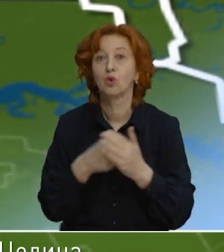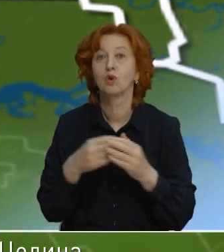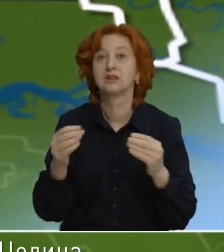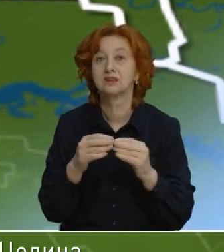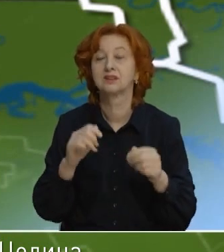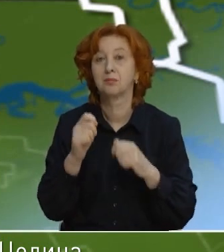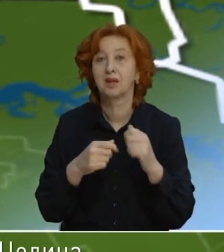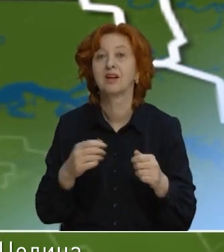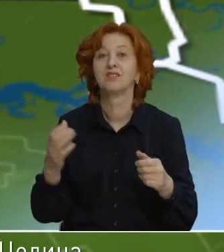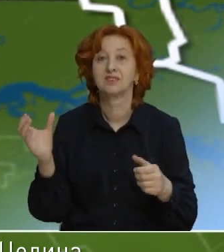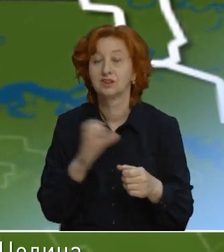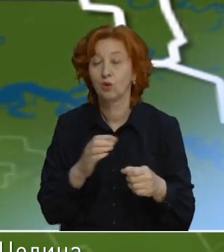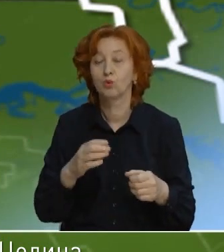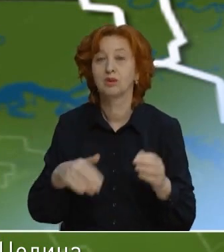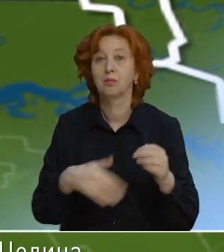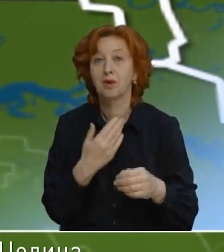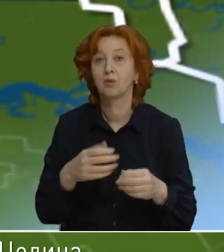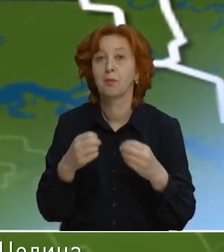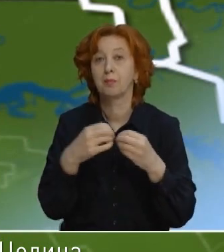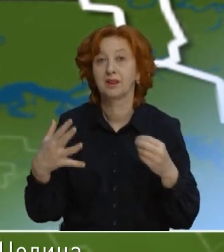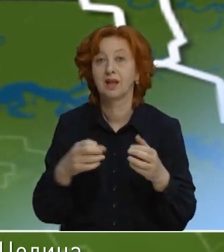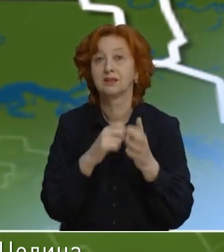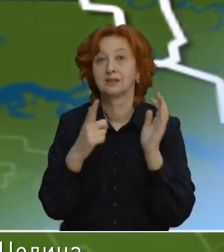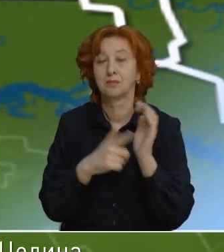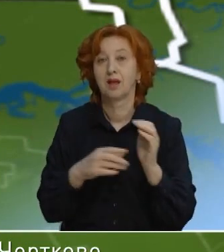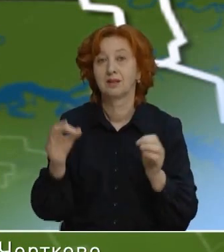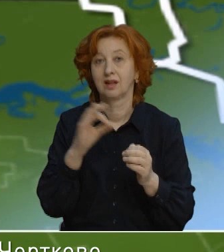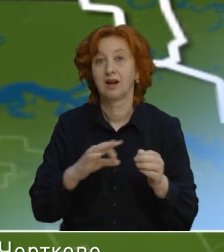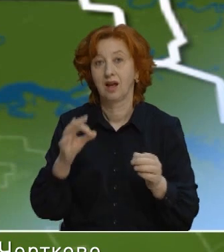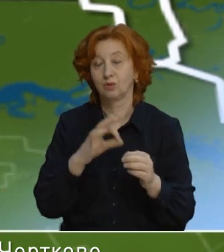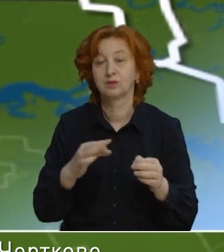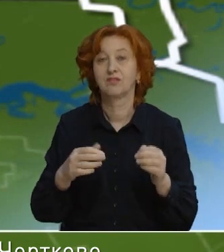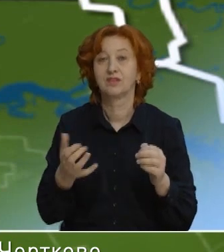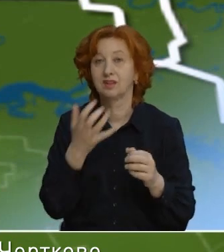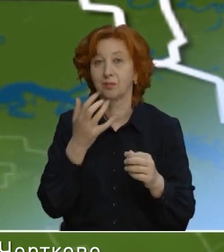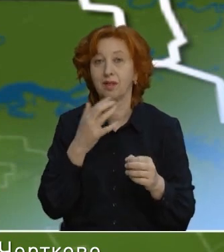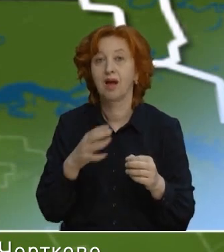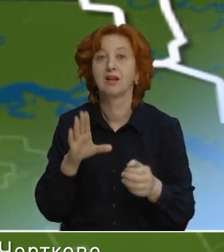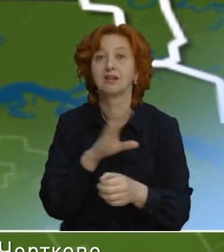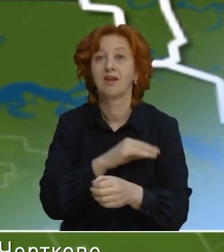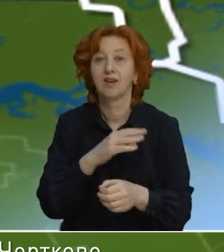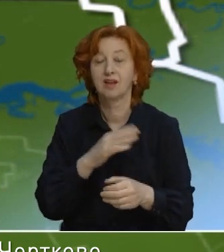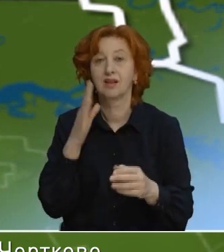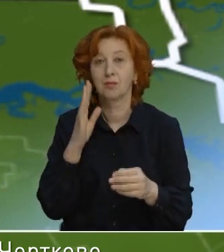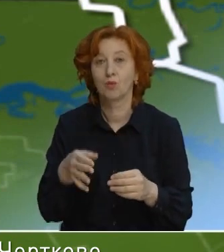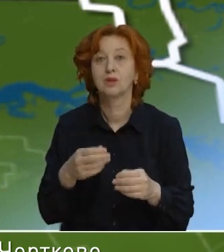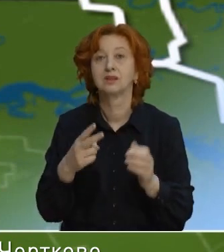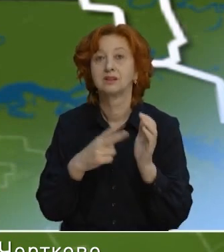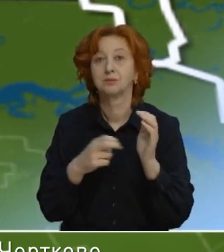секунду, порывистый. Температура воздуха 15-17 градусов тепла. Атмосферное давление будет расти и